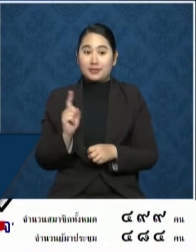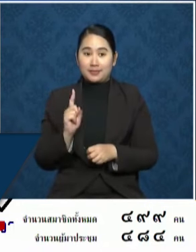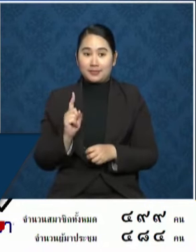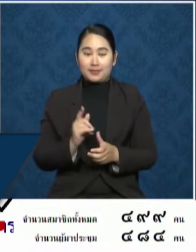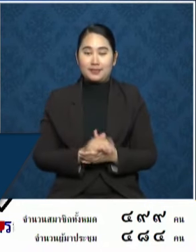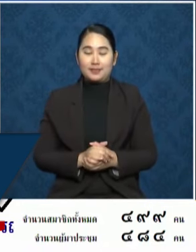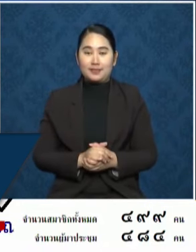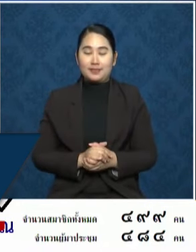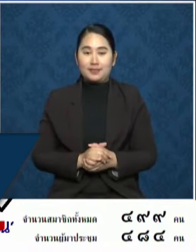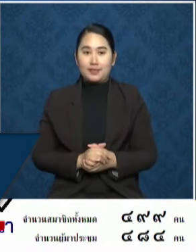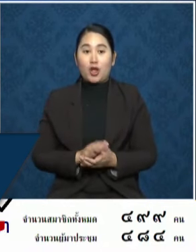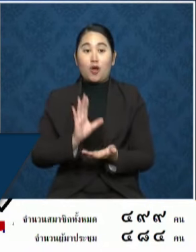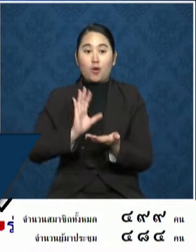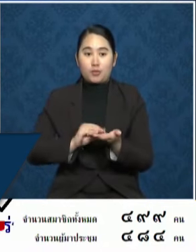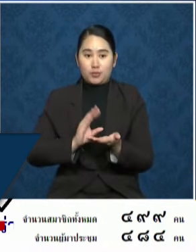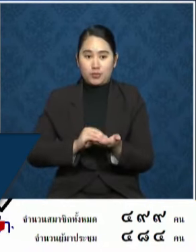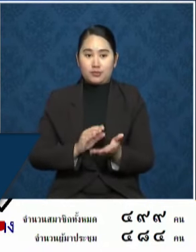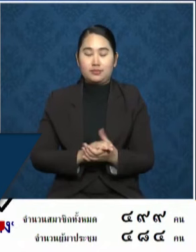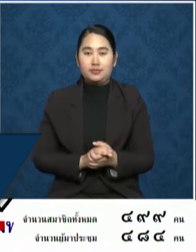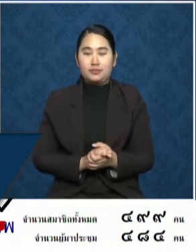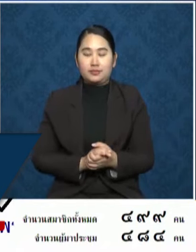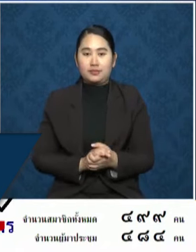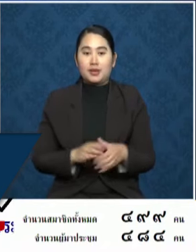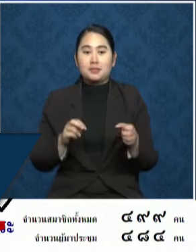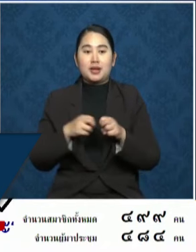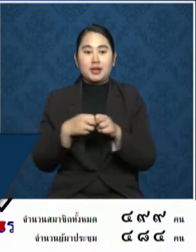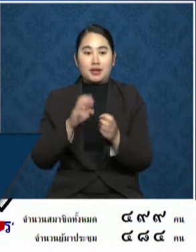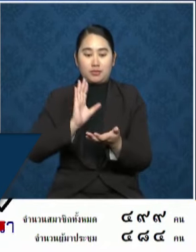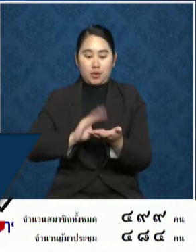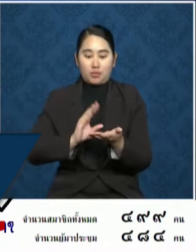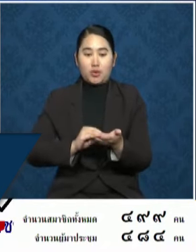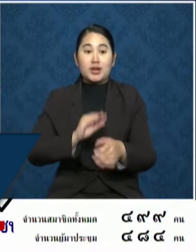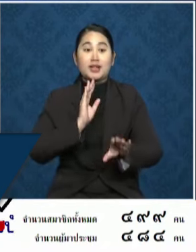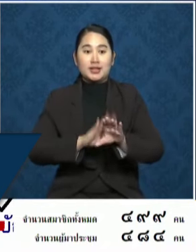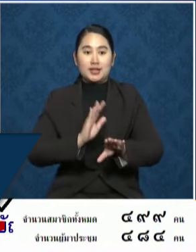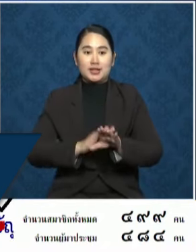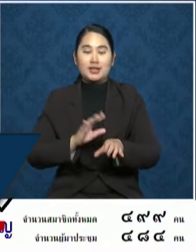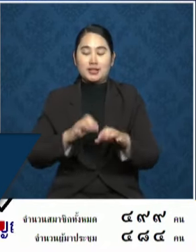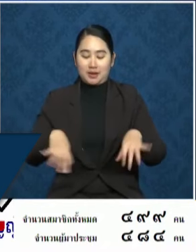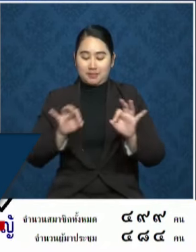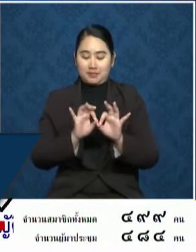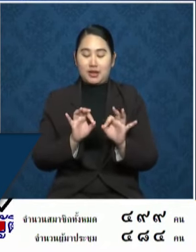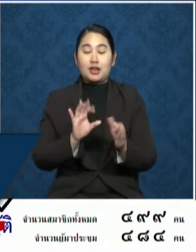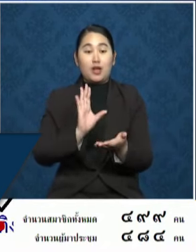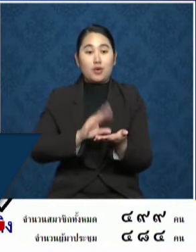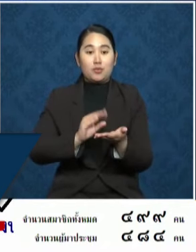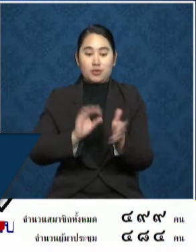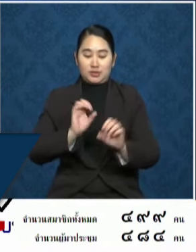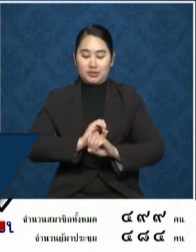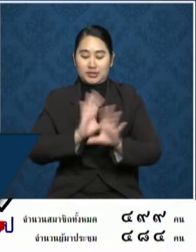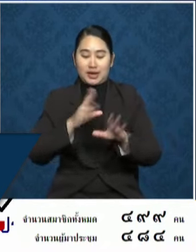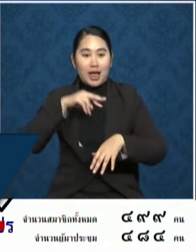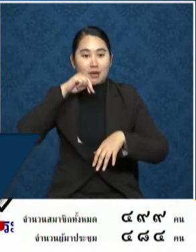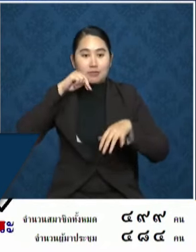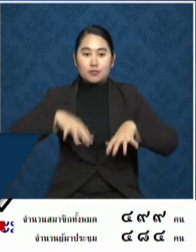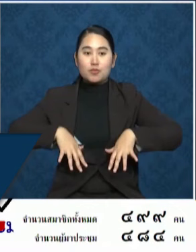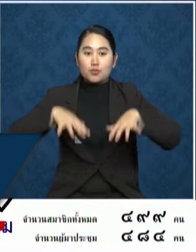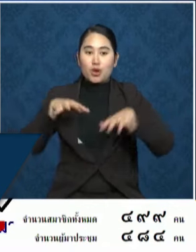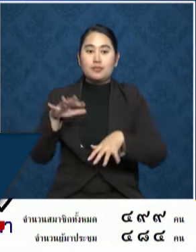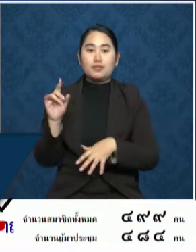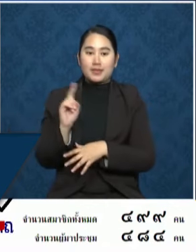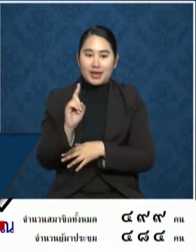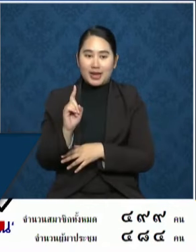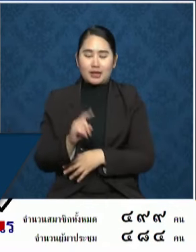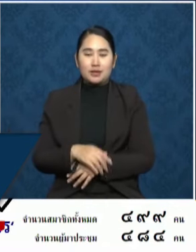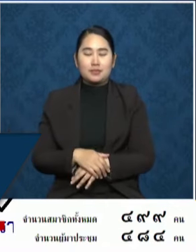คือข้อมูลครับเพราะการที่จะเตือนได้อันดับแรกเราต้องมีข้อมูลที่ชัดเจนก่อนว่ามันจะท่วมที่ไหนจะท่วมเมื่อ